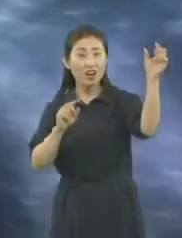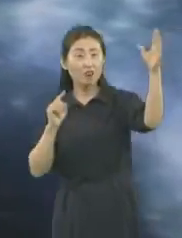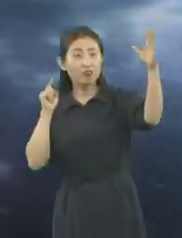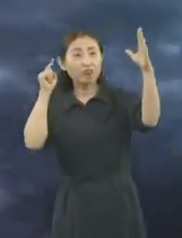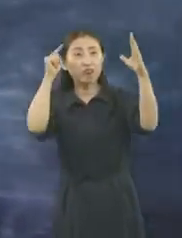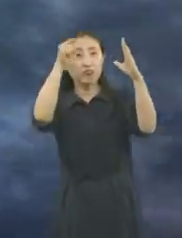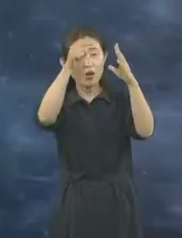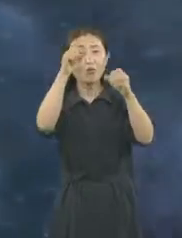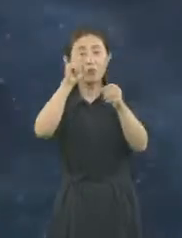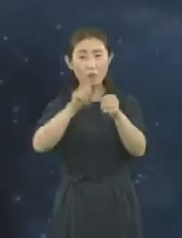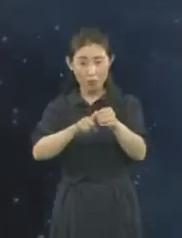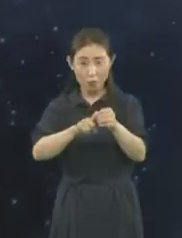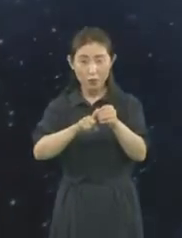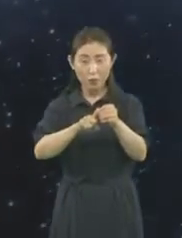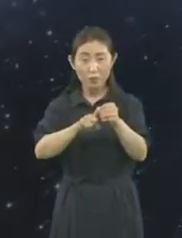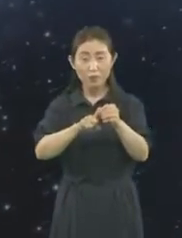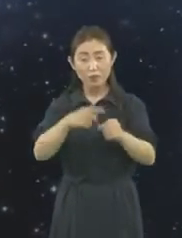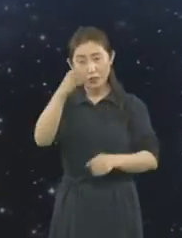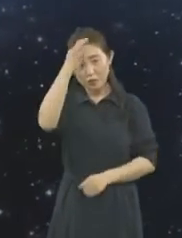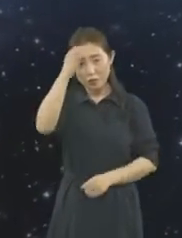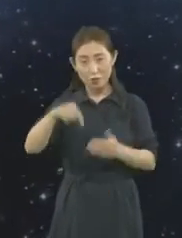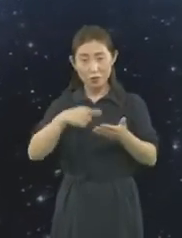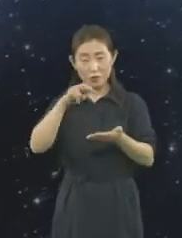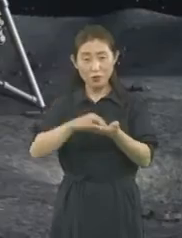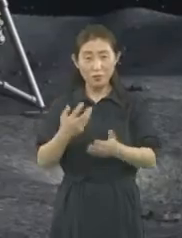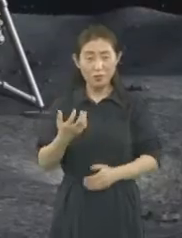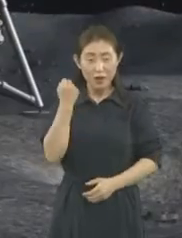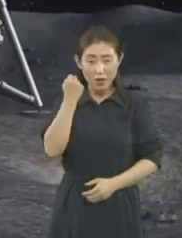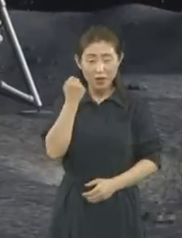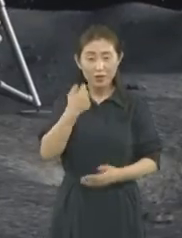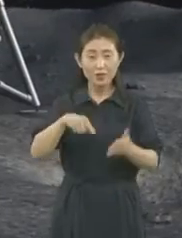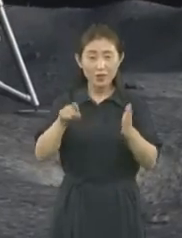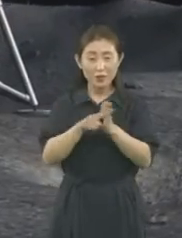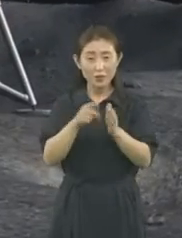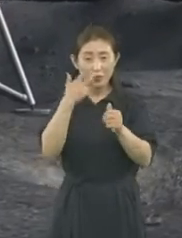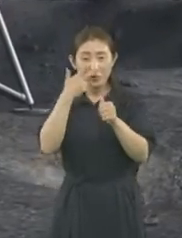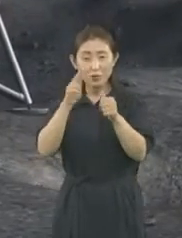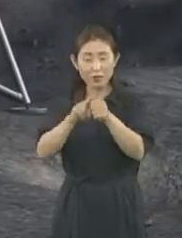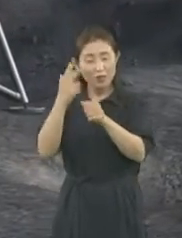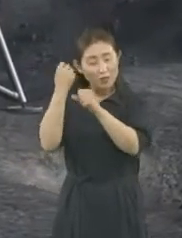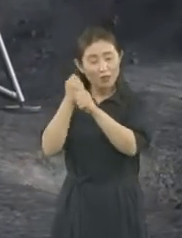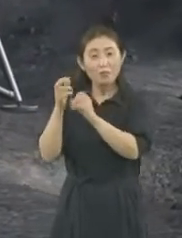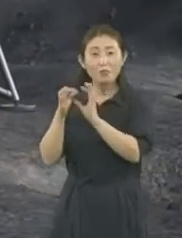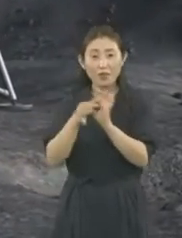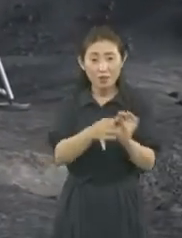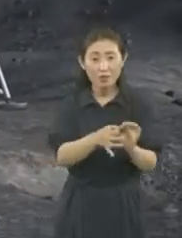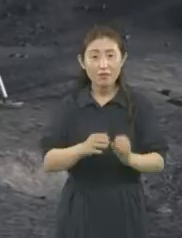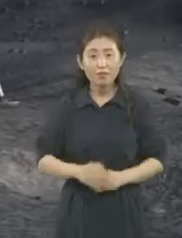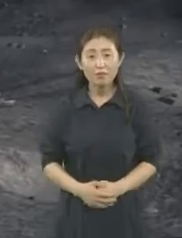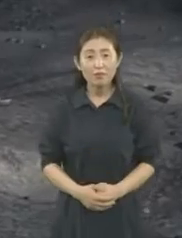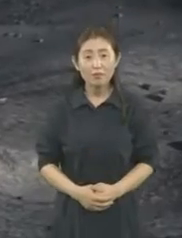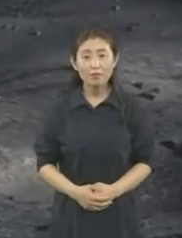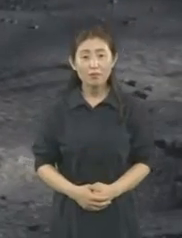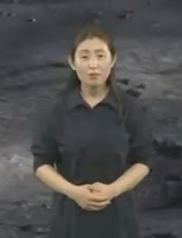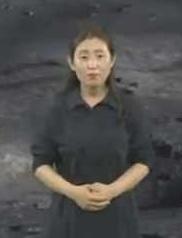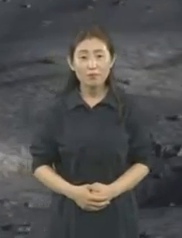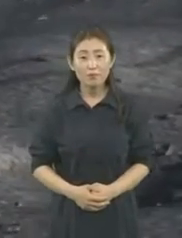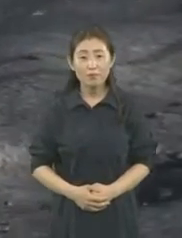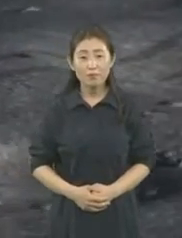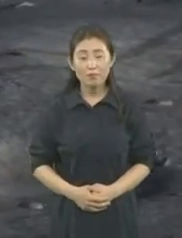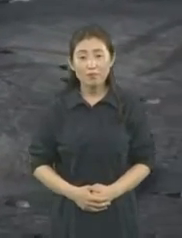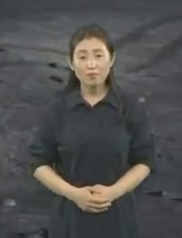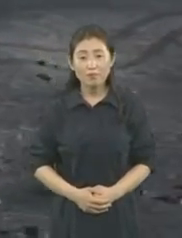목표로 우주 개발 독립 시대를 활짝 열기 위한 도전을 이어갑니다. TJB 김건규입니다.